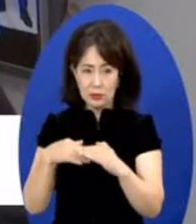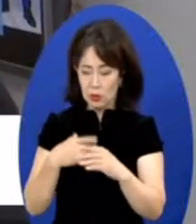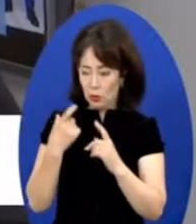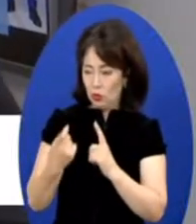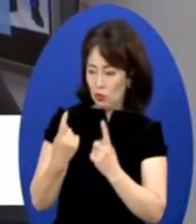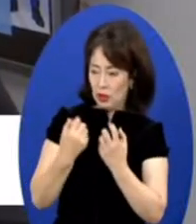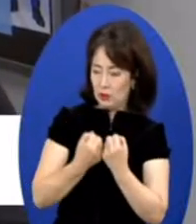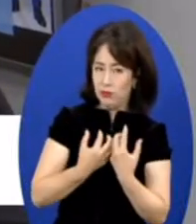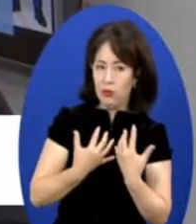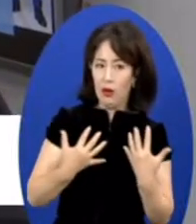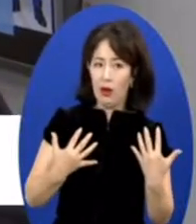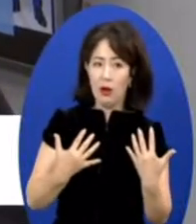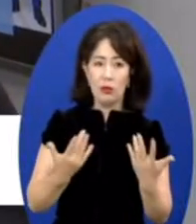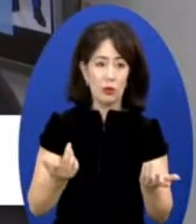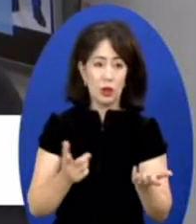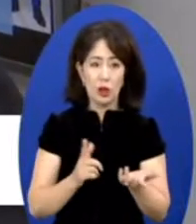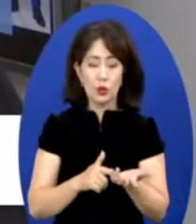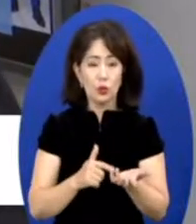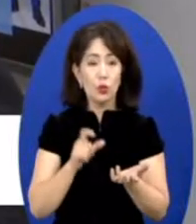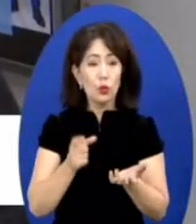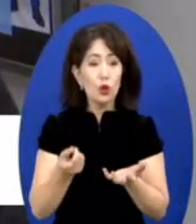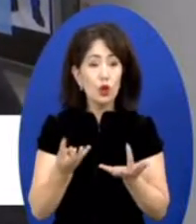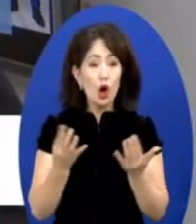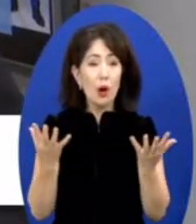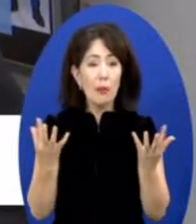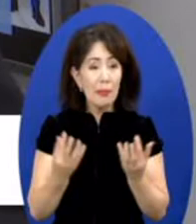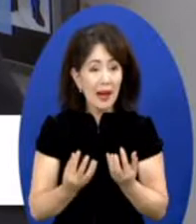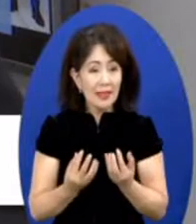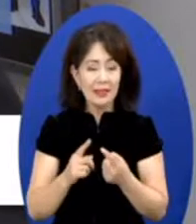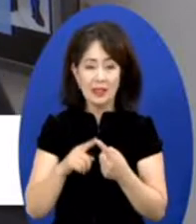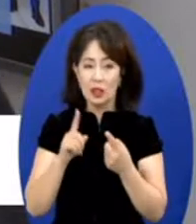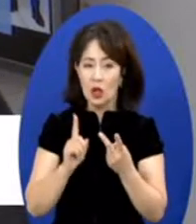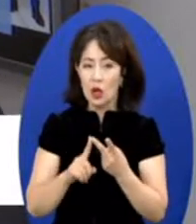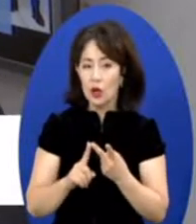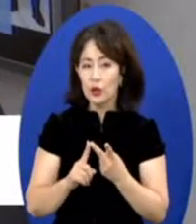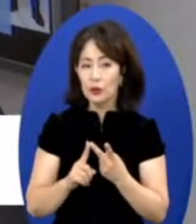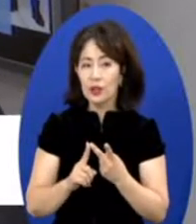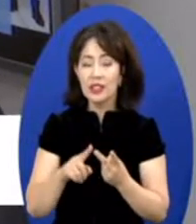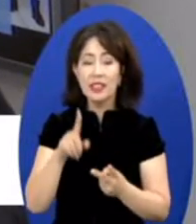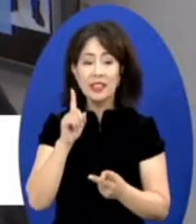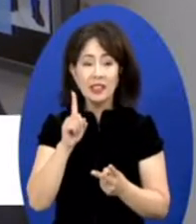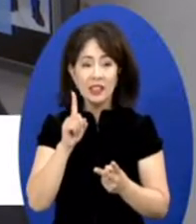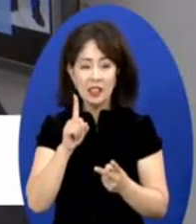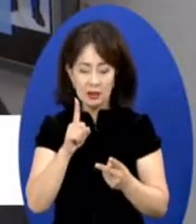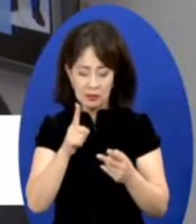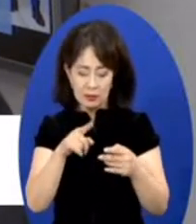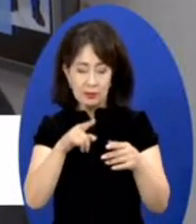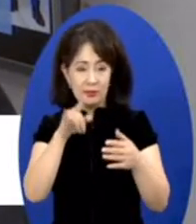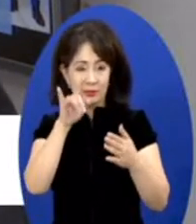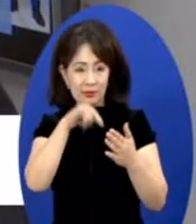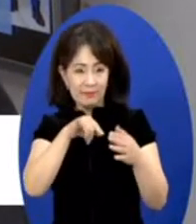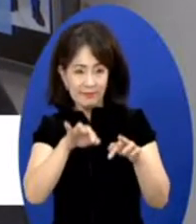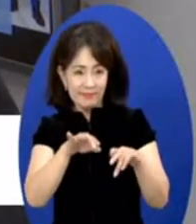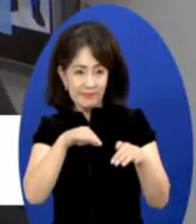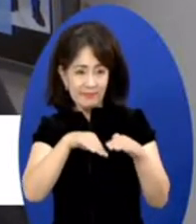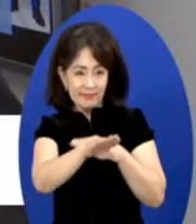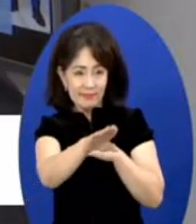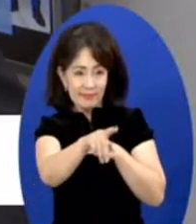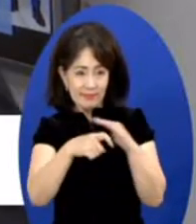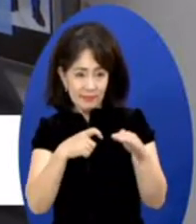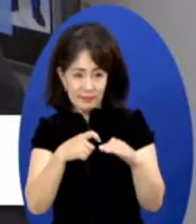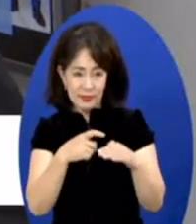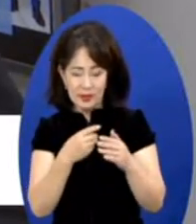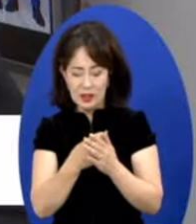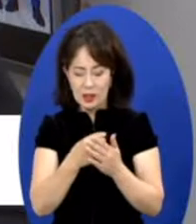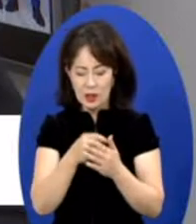үйлчлэгийн ажилчдын тоо бол багасах магадaltaй болно. За тийм ч одоо чөлөөл ингээд одоо нэг юм сонхоор авч байгаа нөхцөлд магадгүй